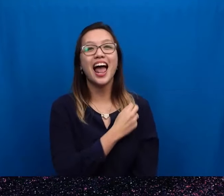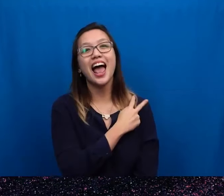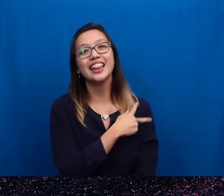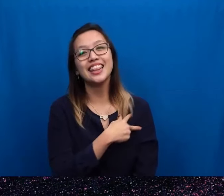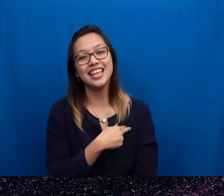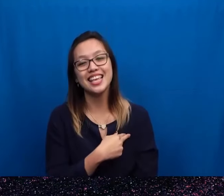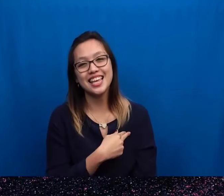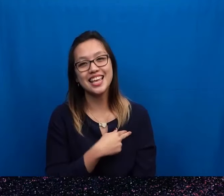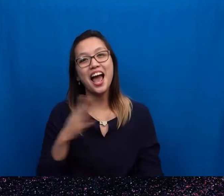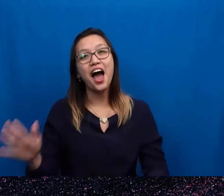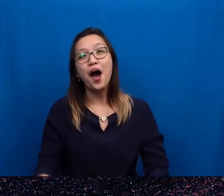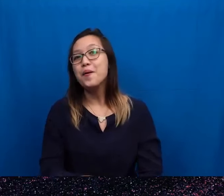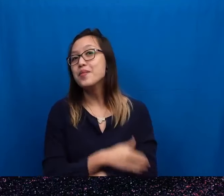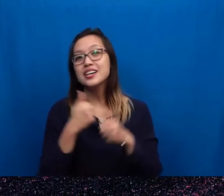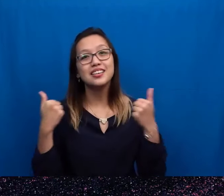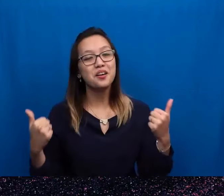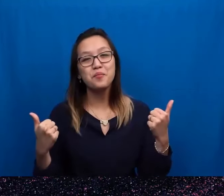memulihkan hati,